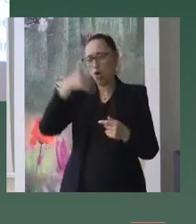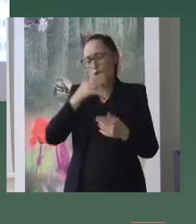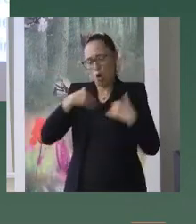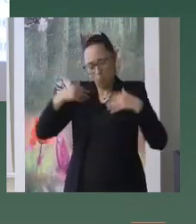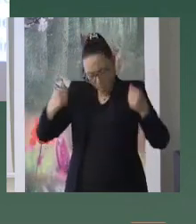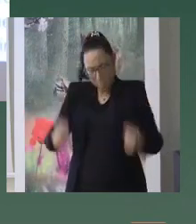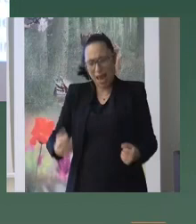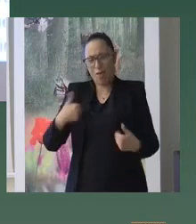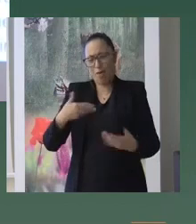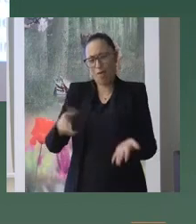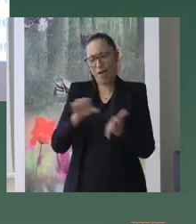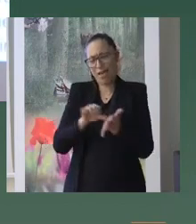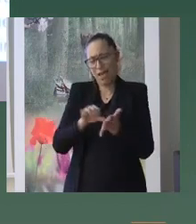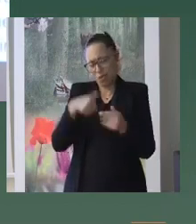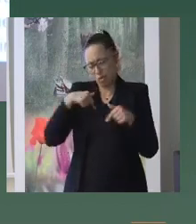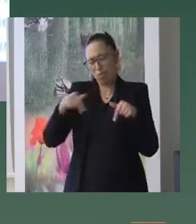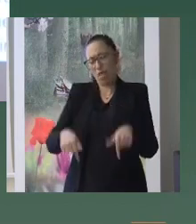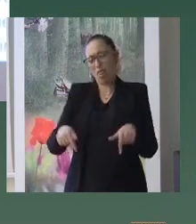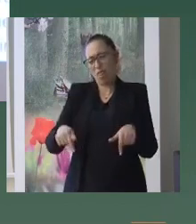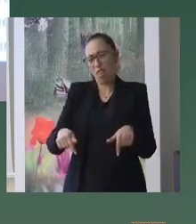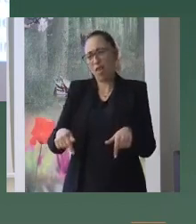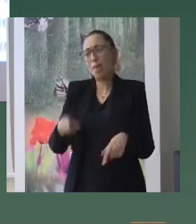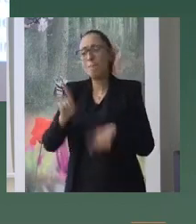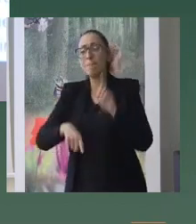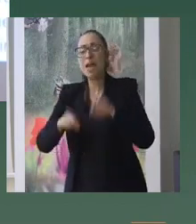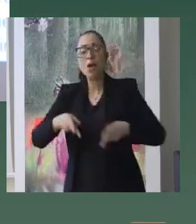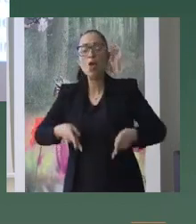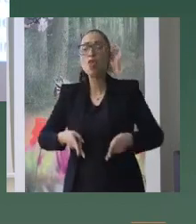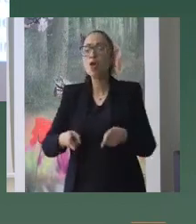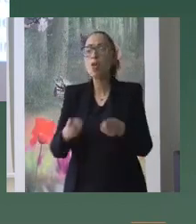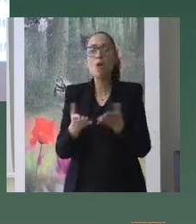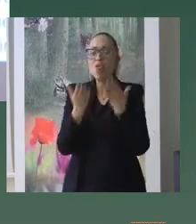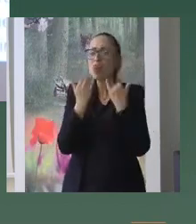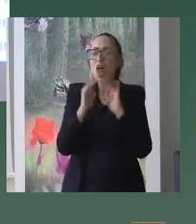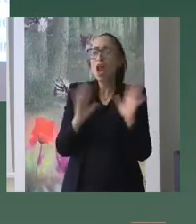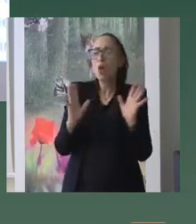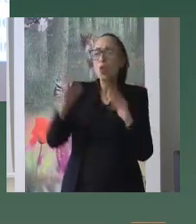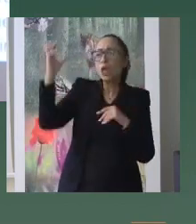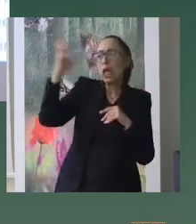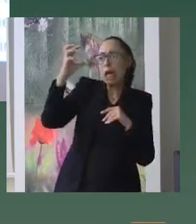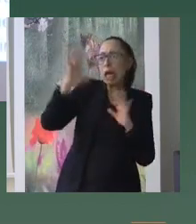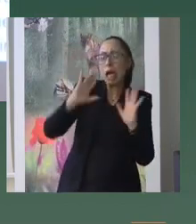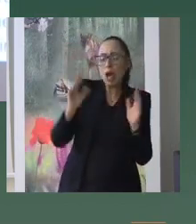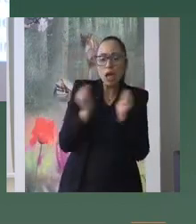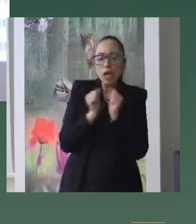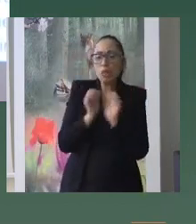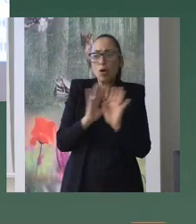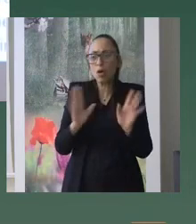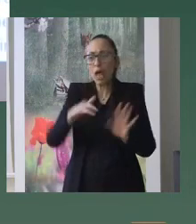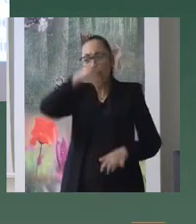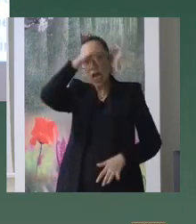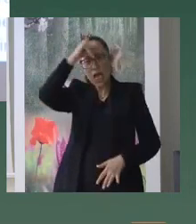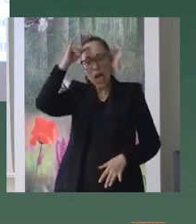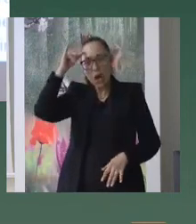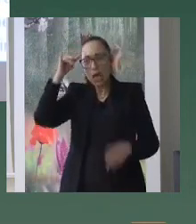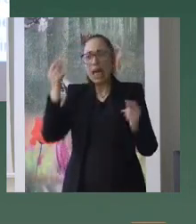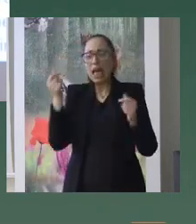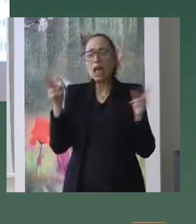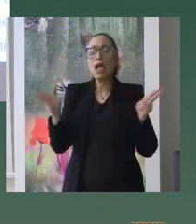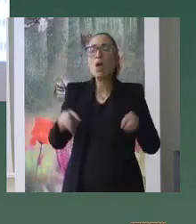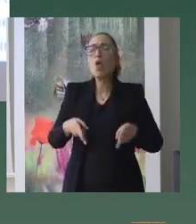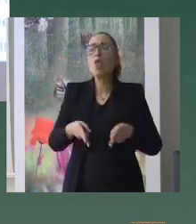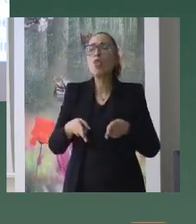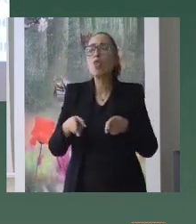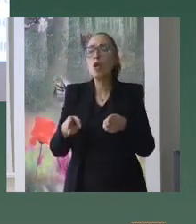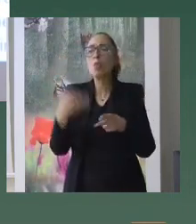κέντρο της πόλης, είμαι κάτοικος του κέντρου της πόλης, οπότε κάποιοι δρόμοι δεν έχουν καν ήλιο. Το χειμώνα σε καμία περίπτωση ήλιο. Το καλοκαίρι πολύ λίγοι δρόμοι που έχουν